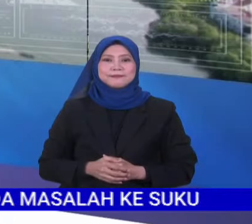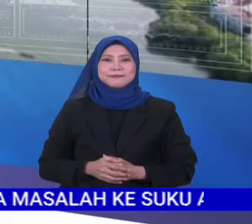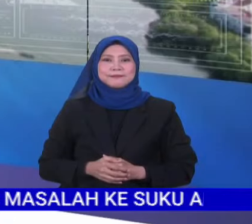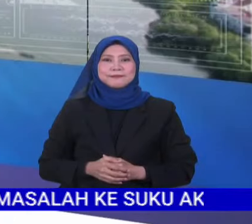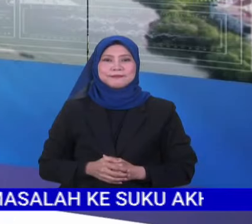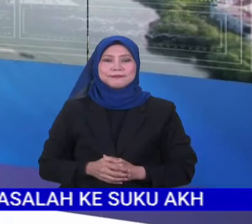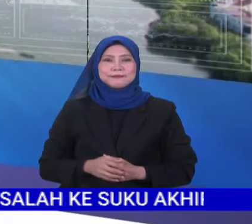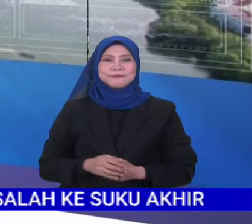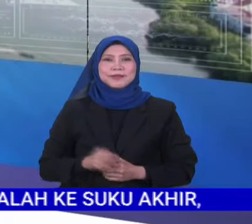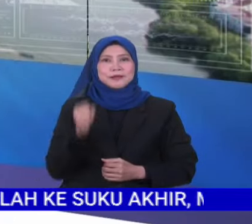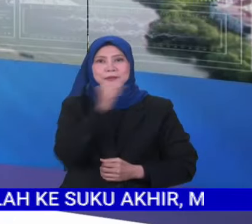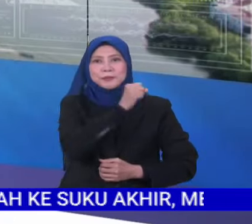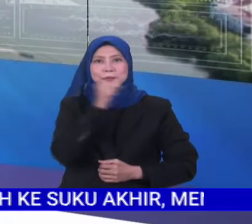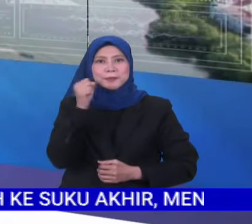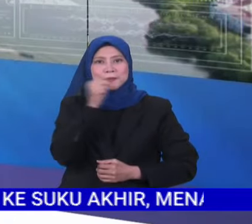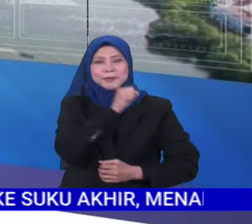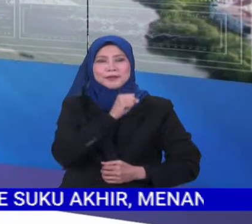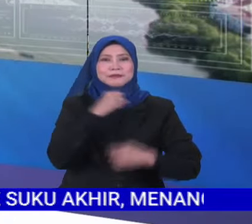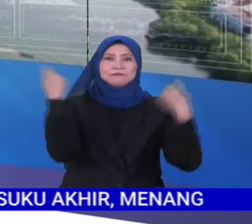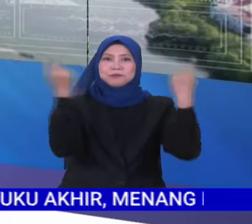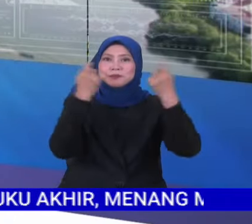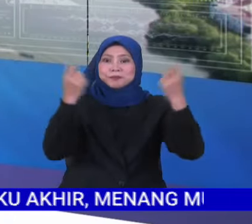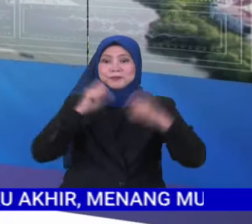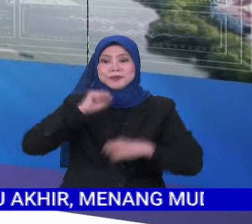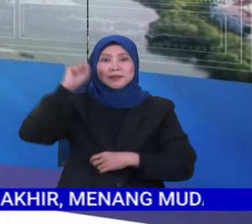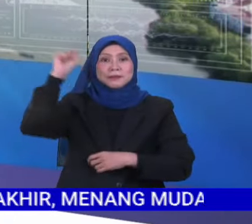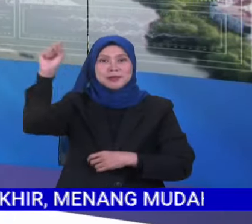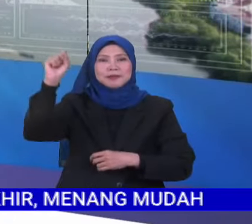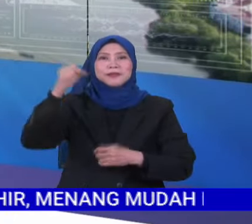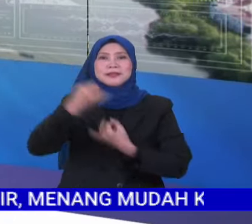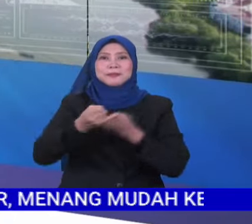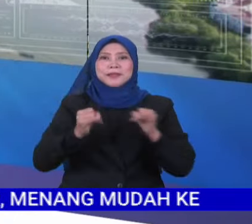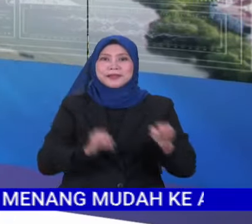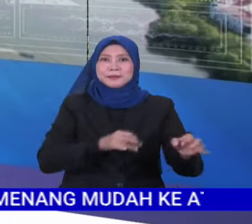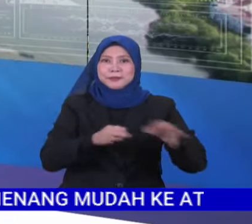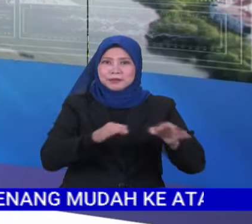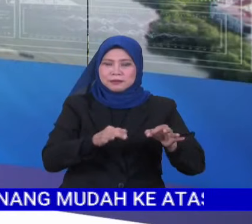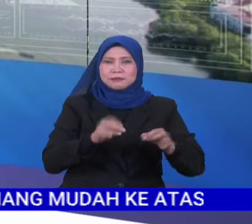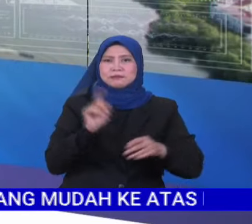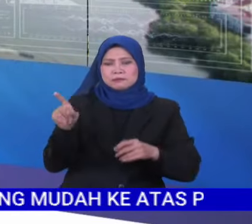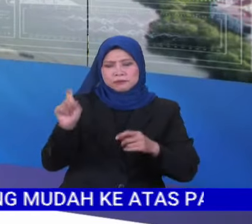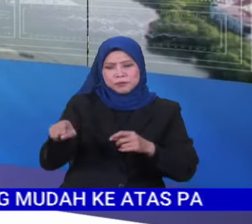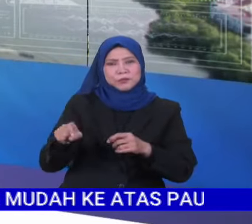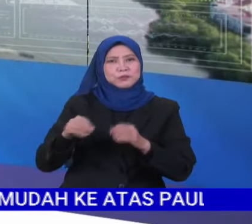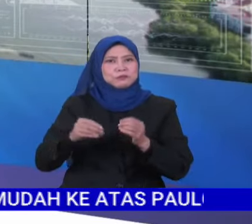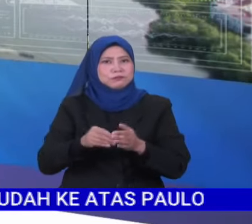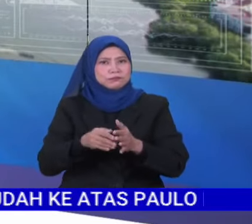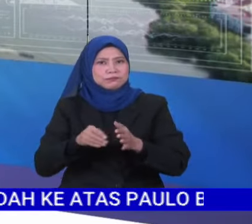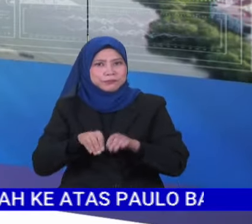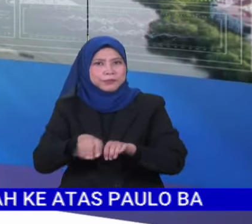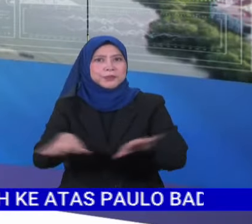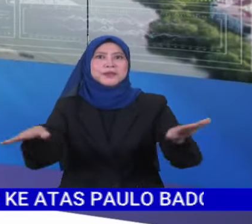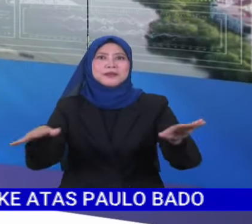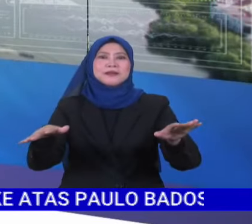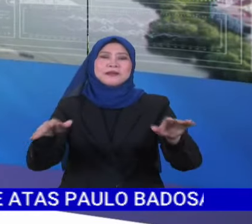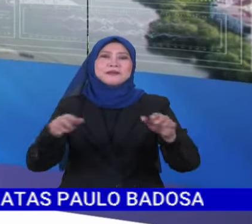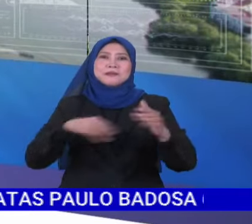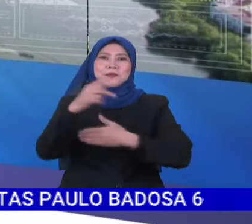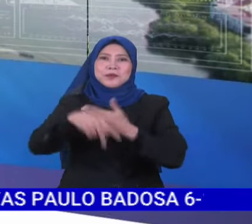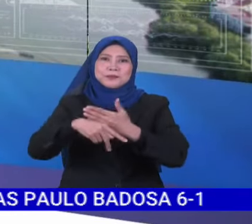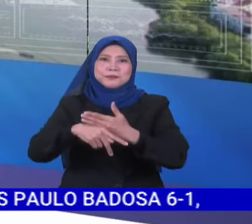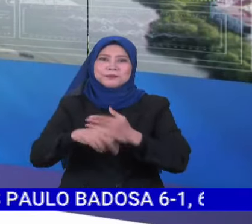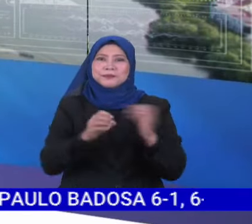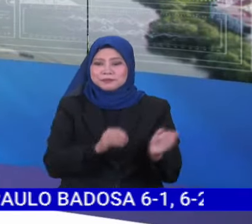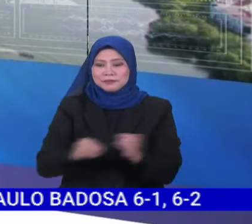the concert showcase investa penceramah Sabah jabatan penerangan Malaysia wajar diperluas pengajuannya pembantu menteri bidang